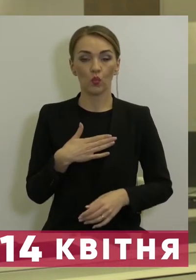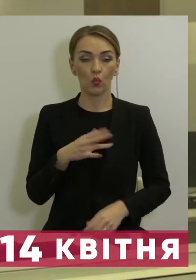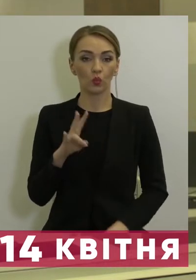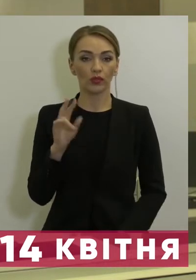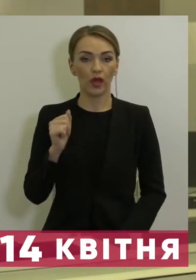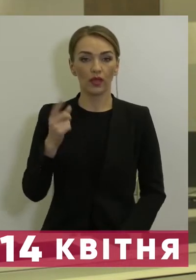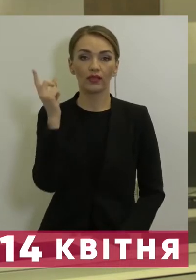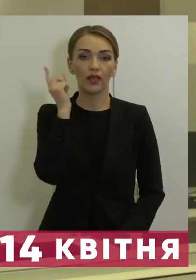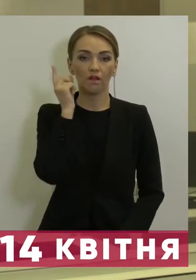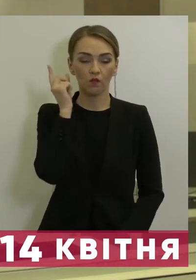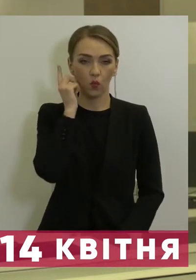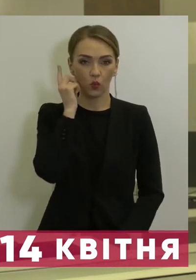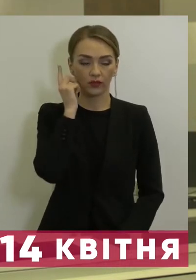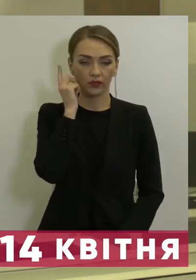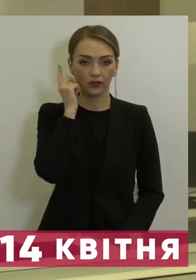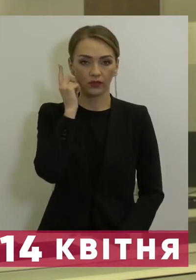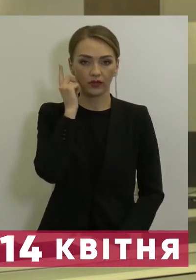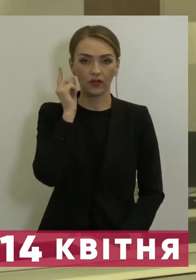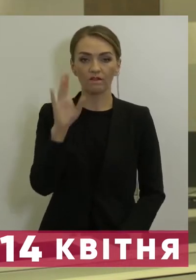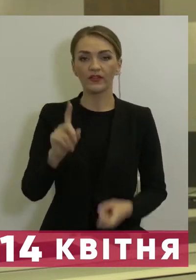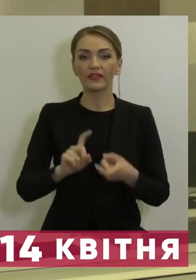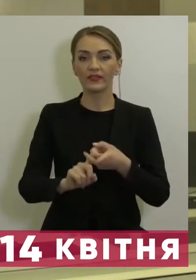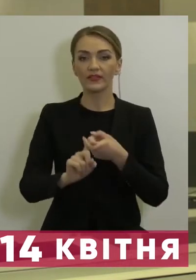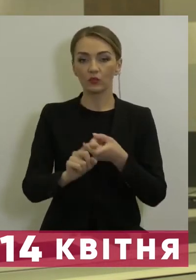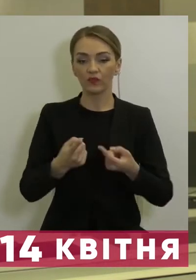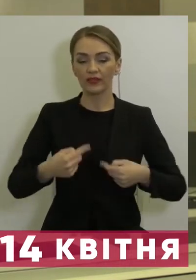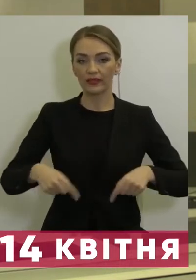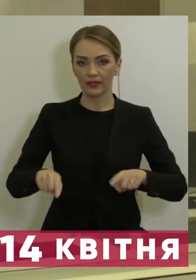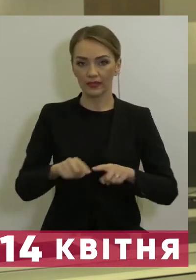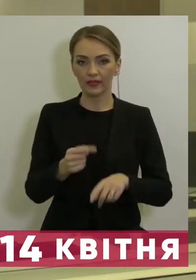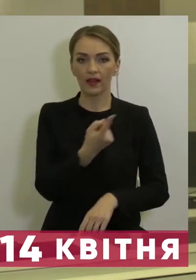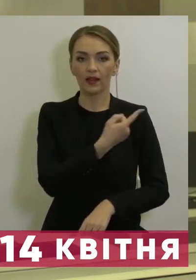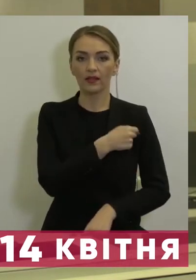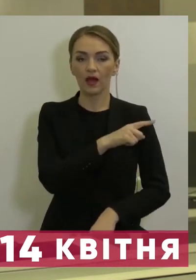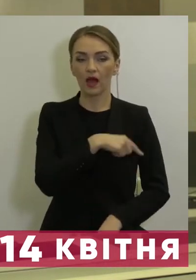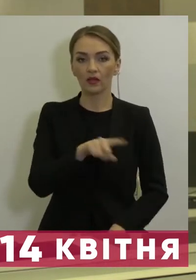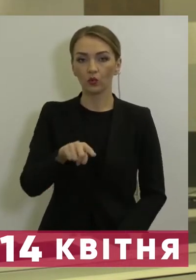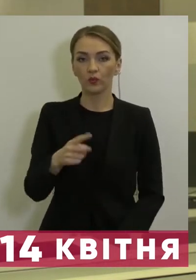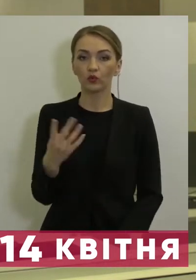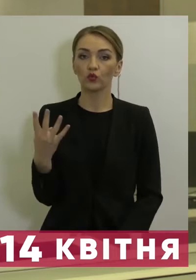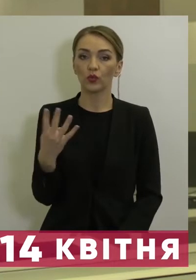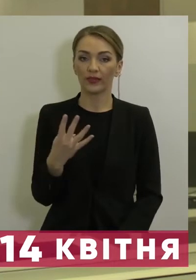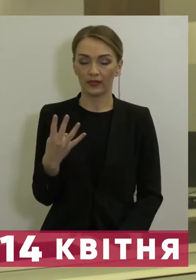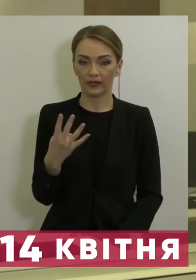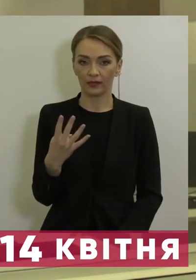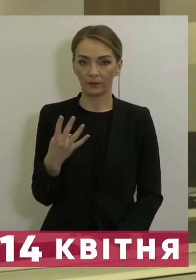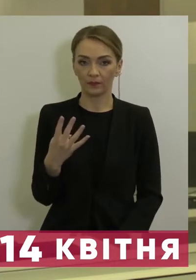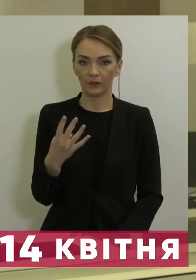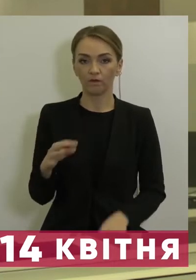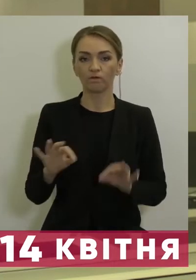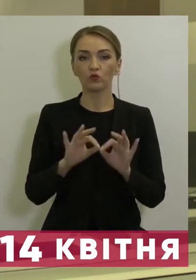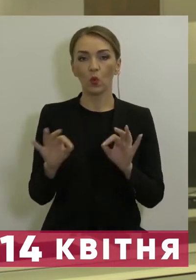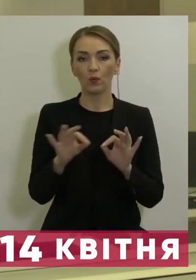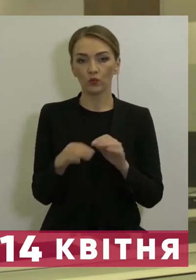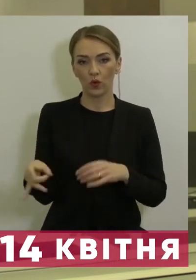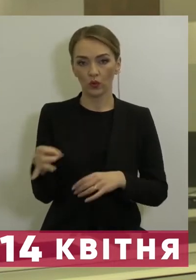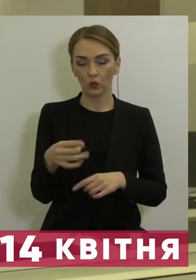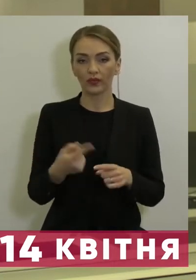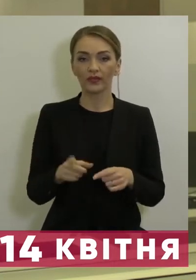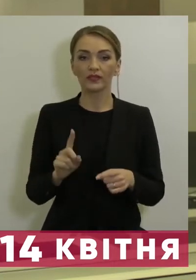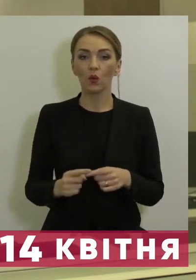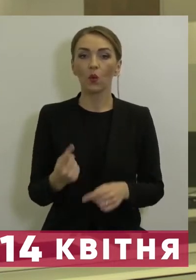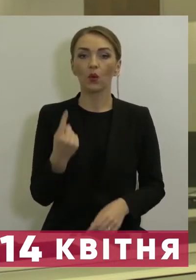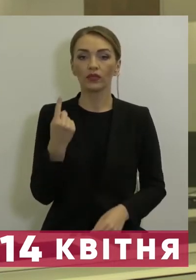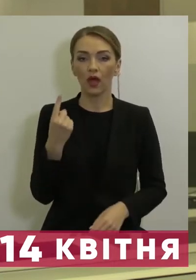на телефон, в інфекційному відділенні лікарні номер 4 в Солом'янському районі. Це